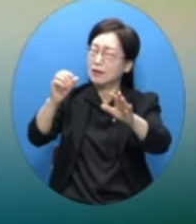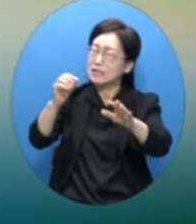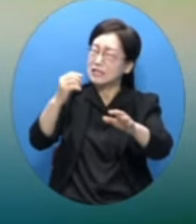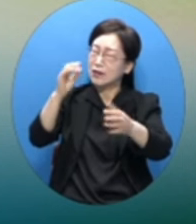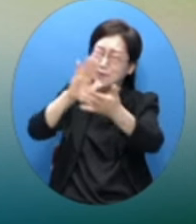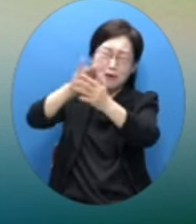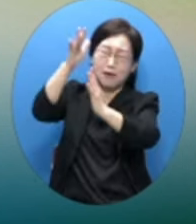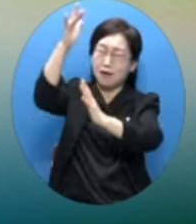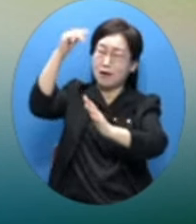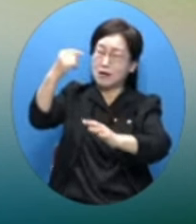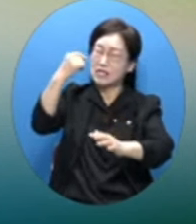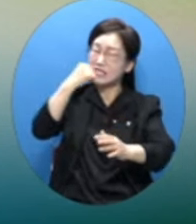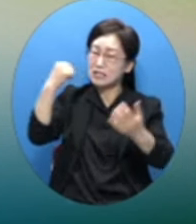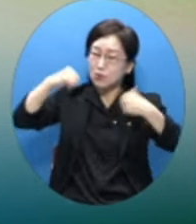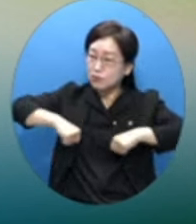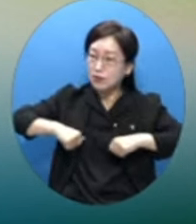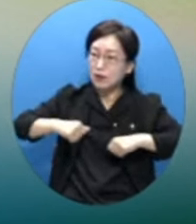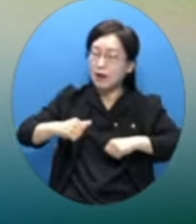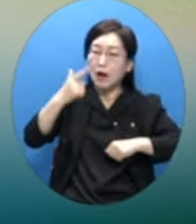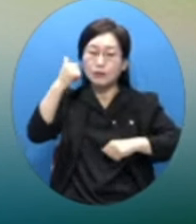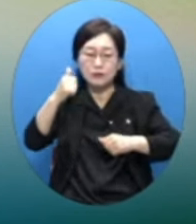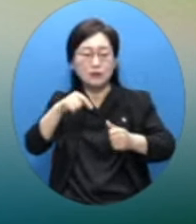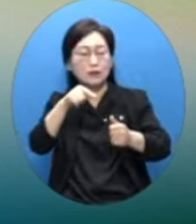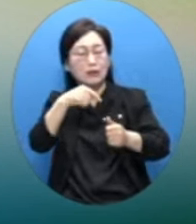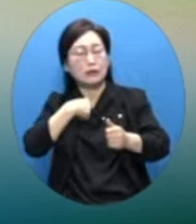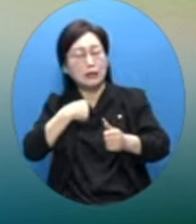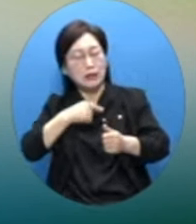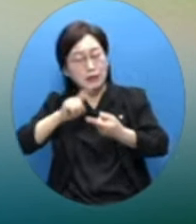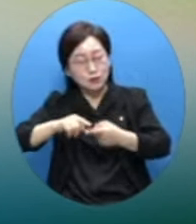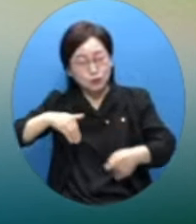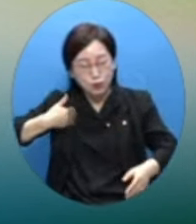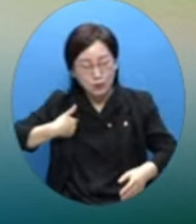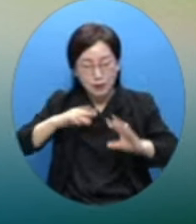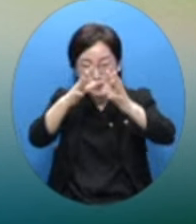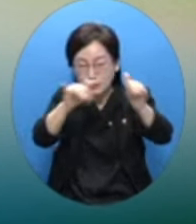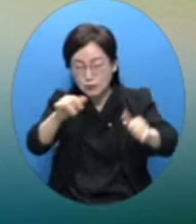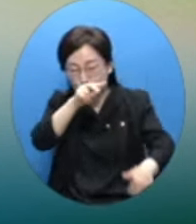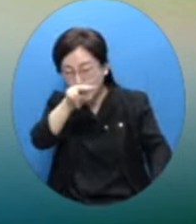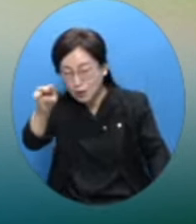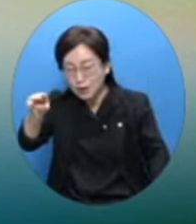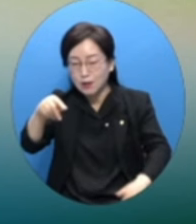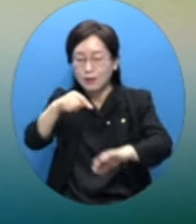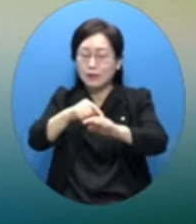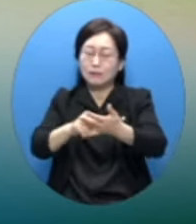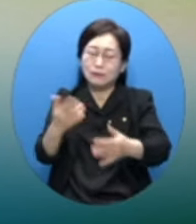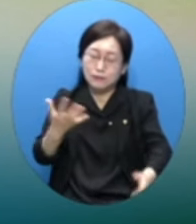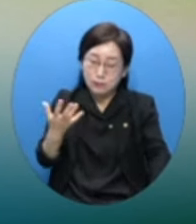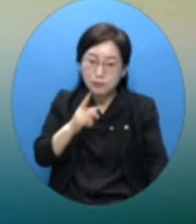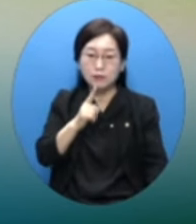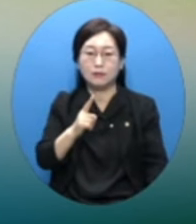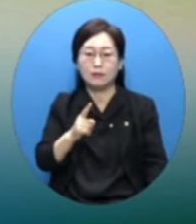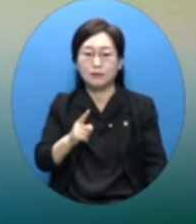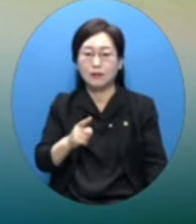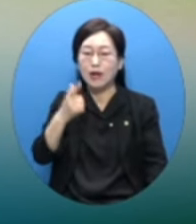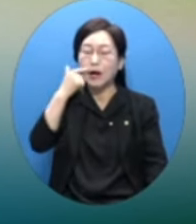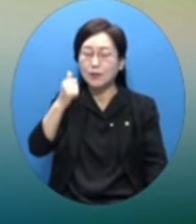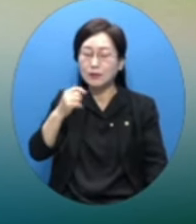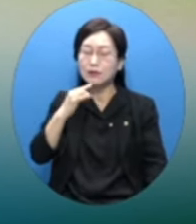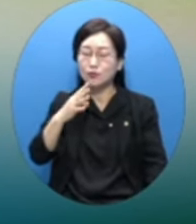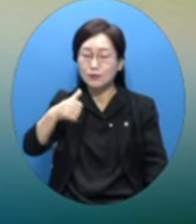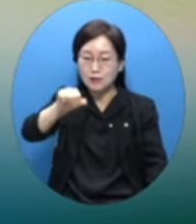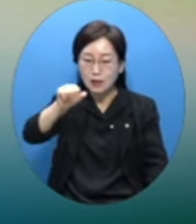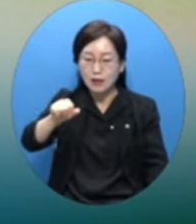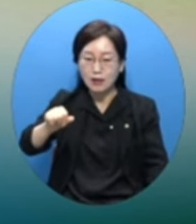입은 아버지가 자신을 모른 채 죽어가는 이 땅의 수많은 백성들을 보면서 가슴 아파하셨습니다. 아버지의 독생자가 간곡히